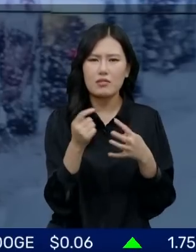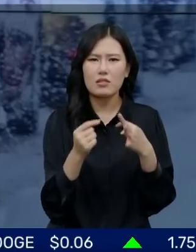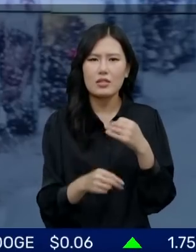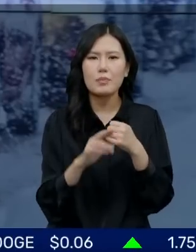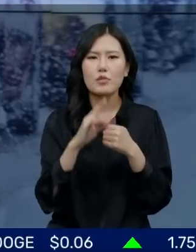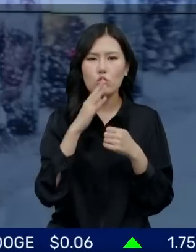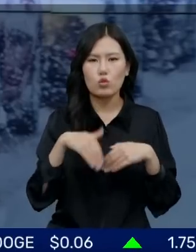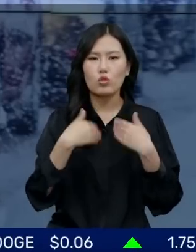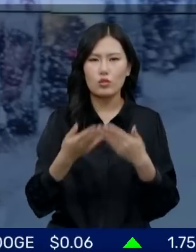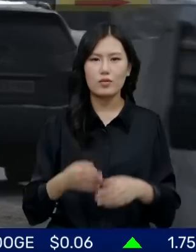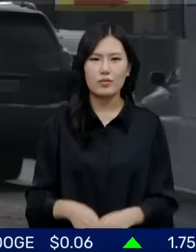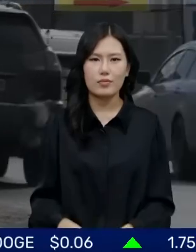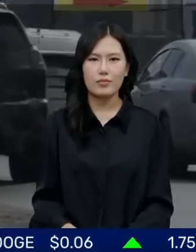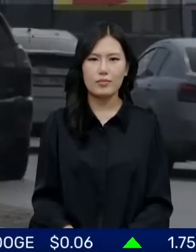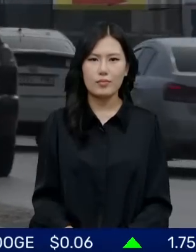хүргэж байна.